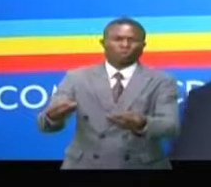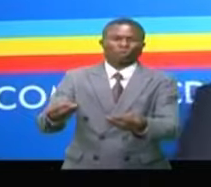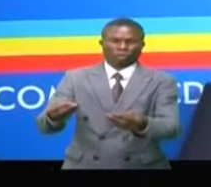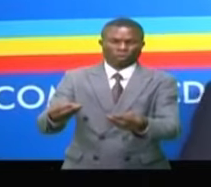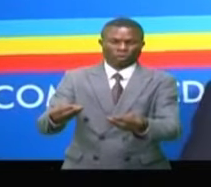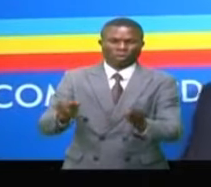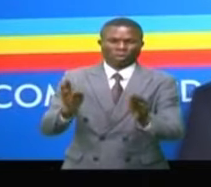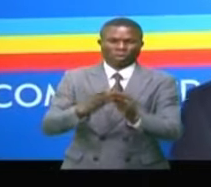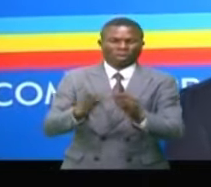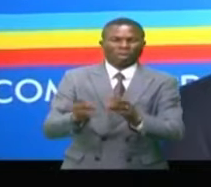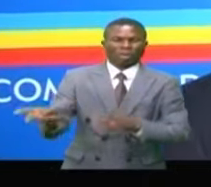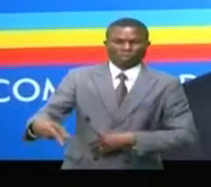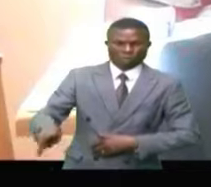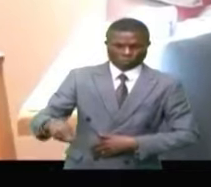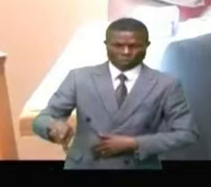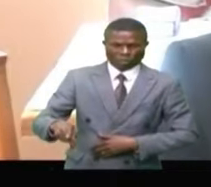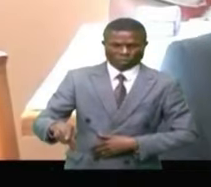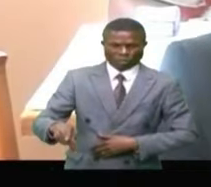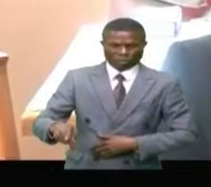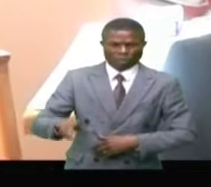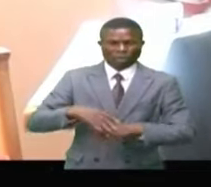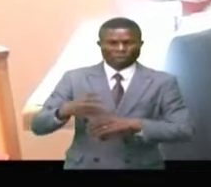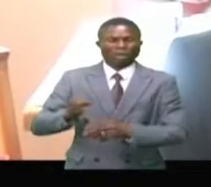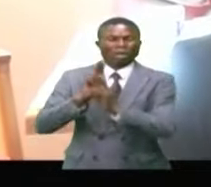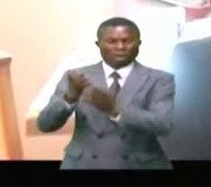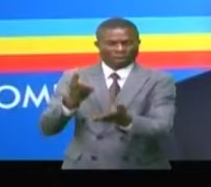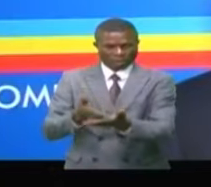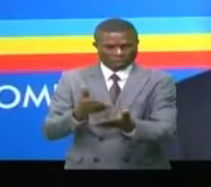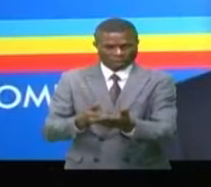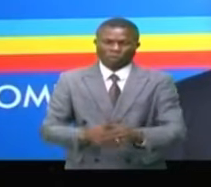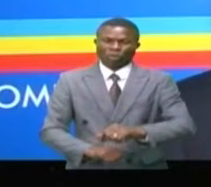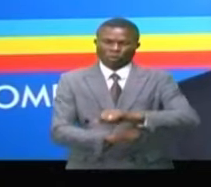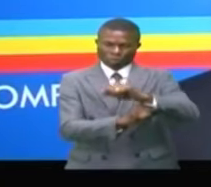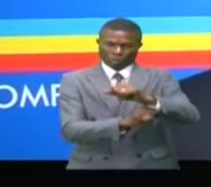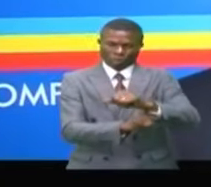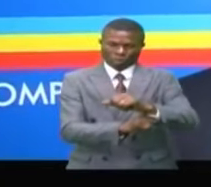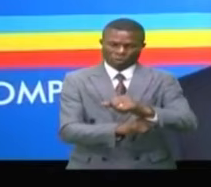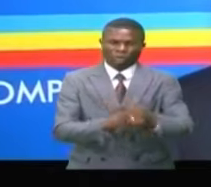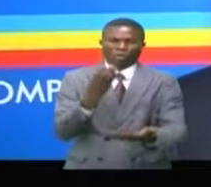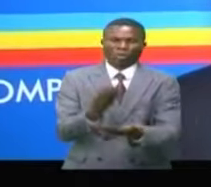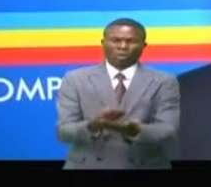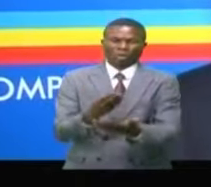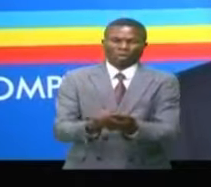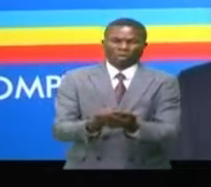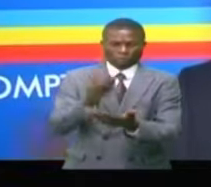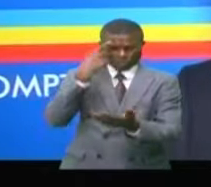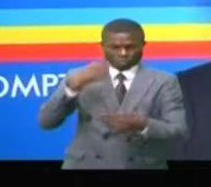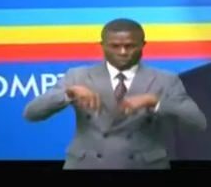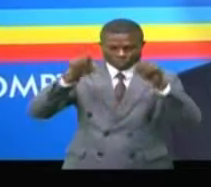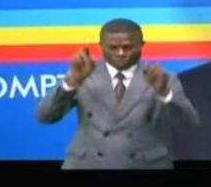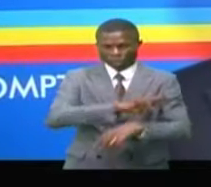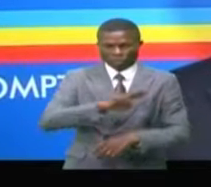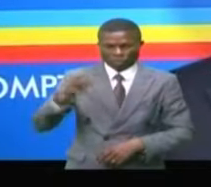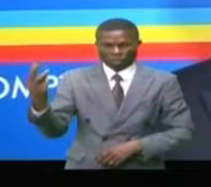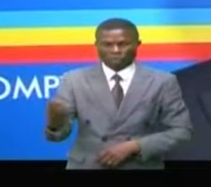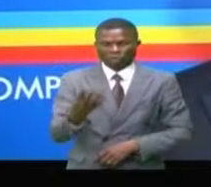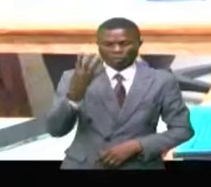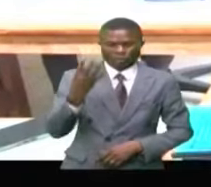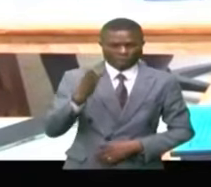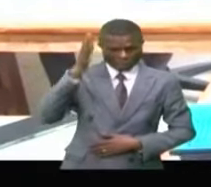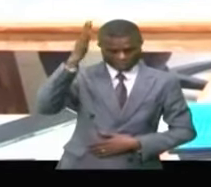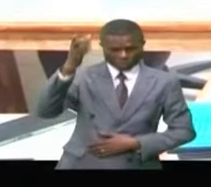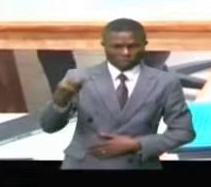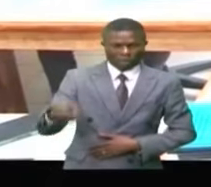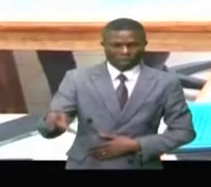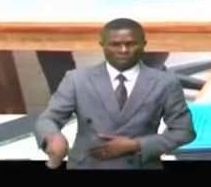à l'Assemblée provinciale, et c'est ce rapport qui sera accompagné de l'édit budgétaire portant pour l'exercice 2024 de la province.